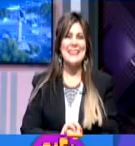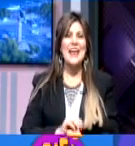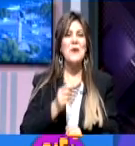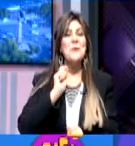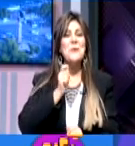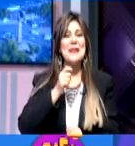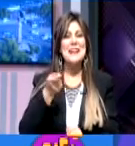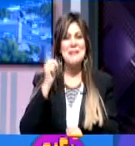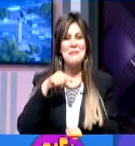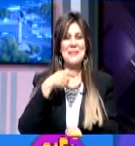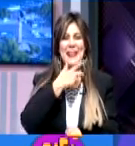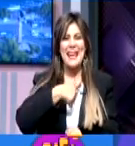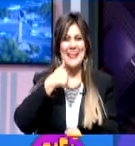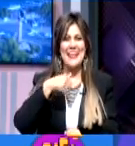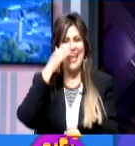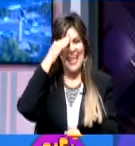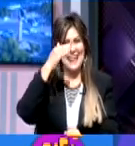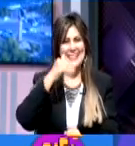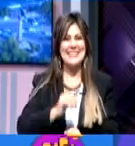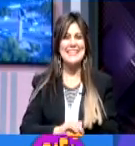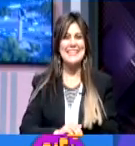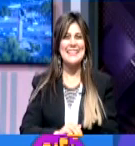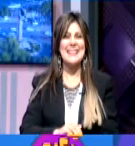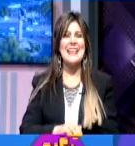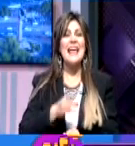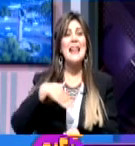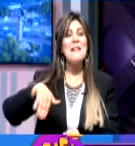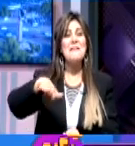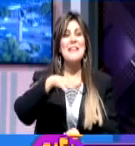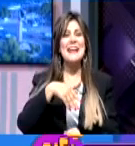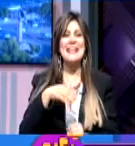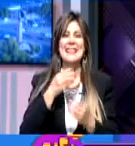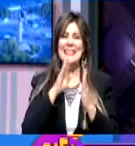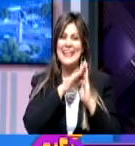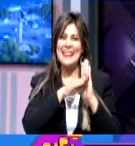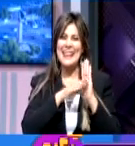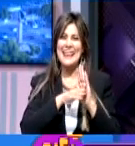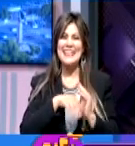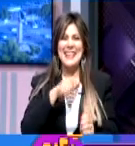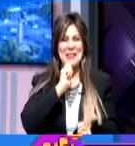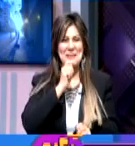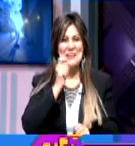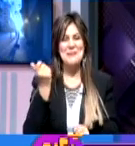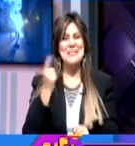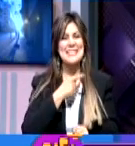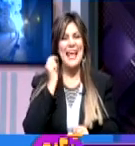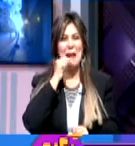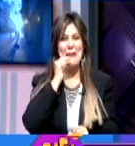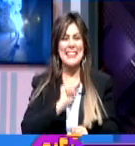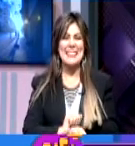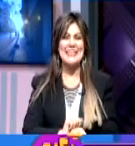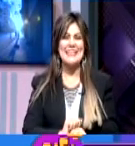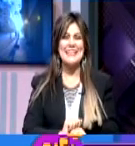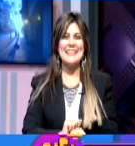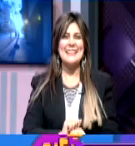أحلى. تحية طيبة لفريق الإعداد والمذيعة الجميلة مشاعر. ميرسي دكتور للحوار الجيد،